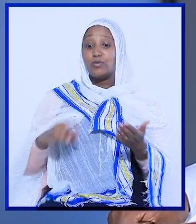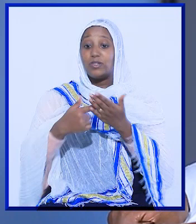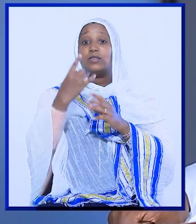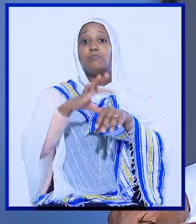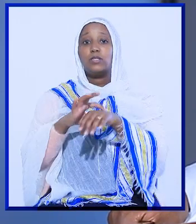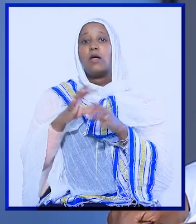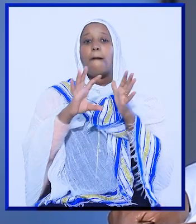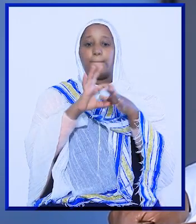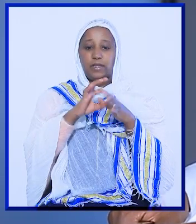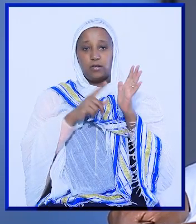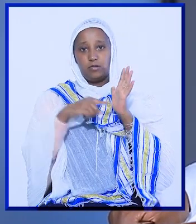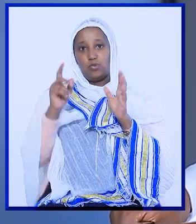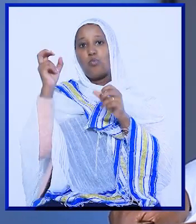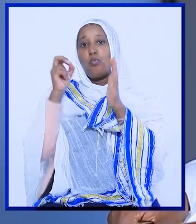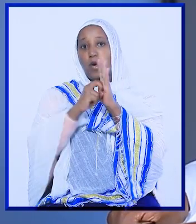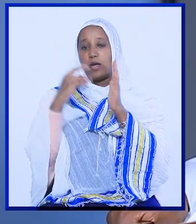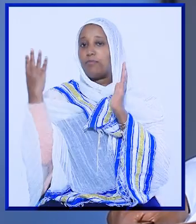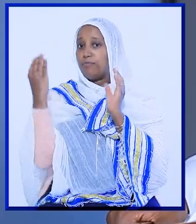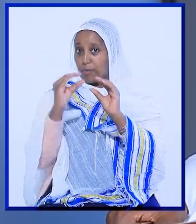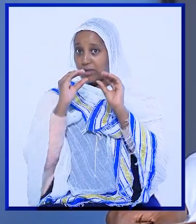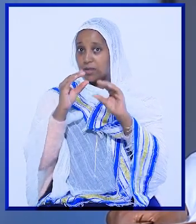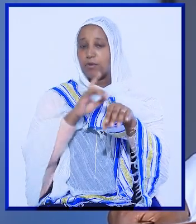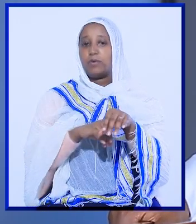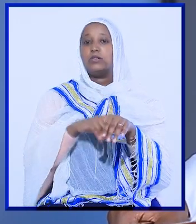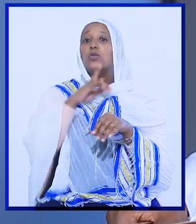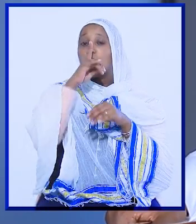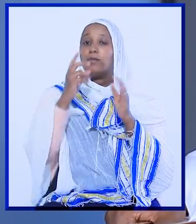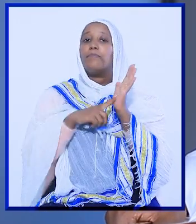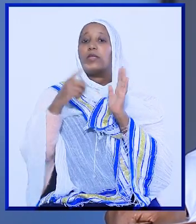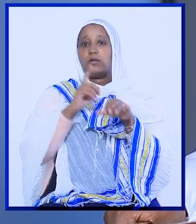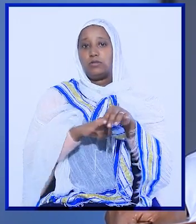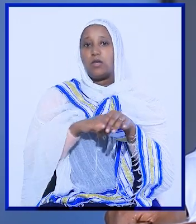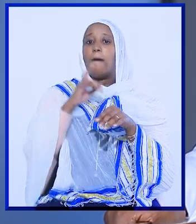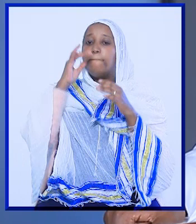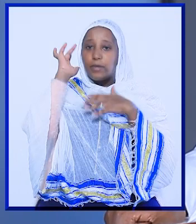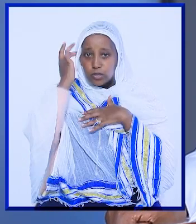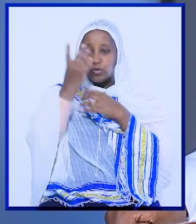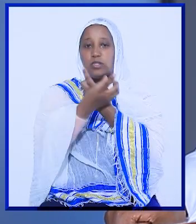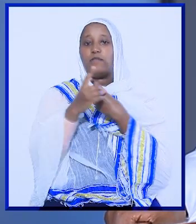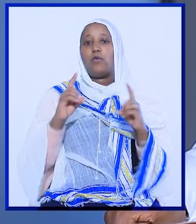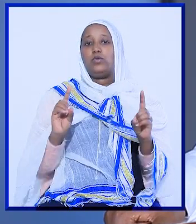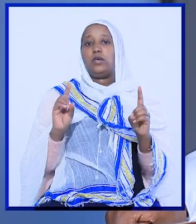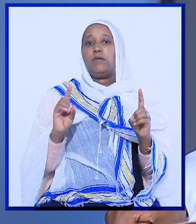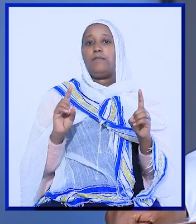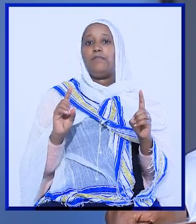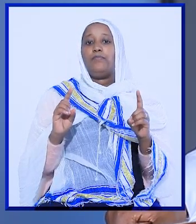ክርስቶስ በዚህ ምድር ላይ በስጋ ተገልጦ ወንጌል በሚያስተምርበት ጊዜ እውነትን በሚገልጥበት ጊዜ በሽተኞችን ስለፈወሰ